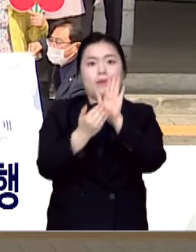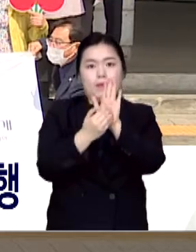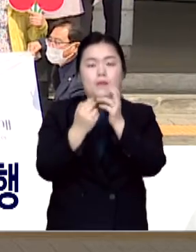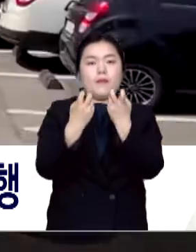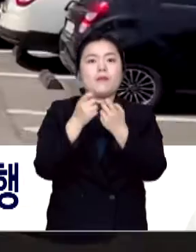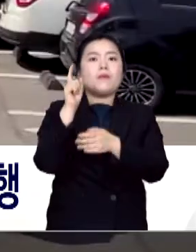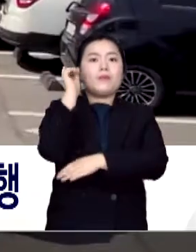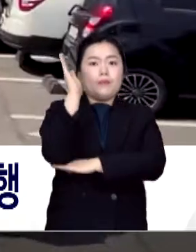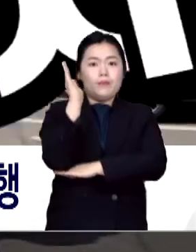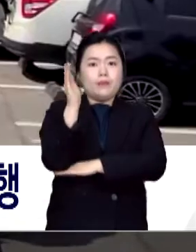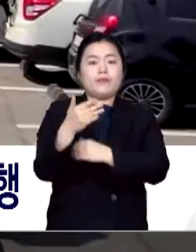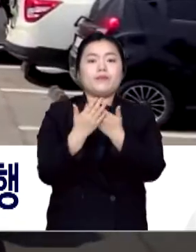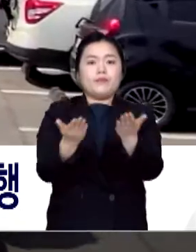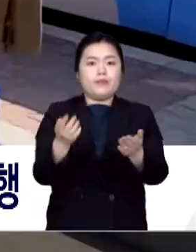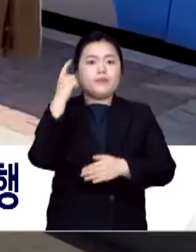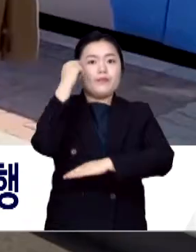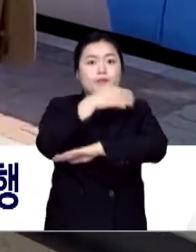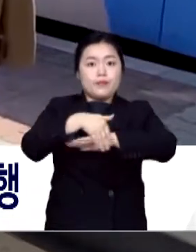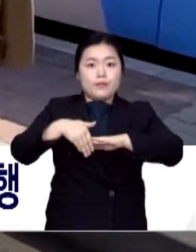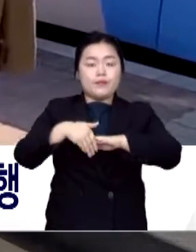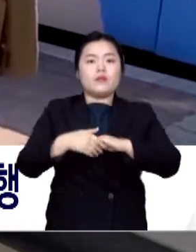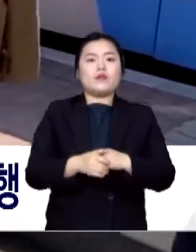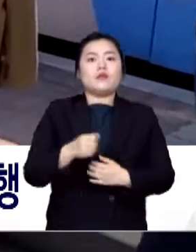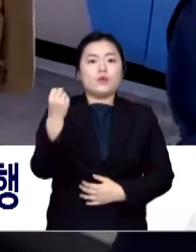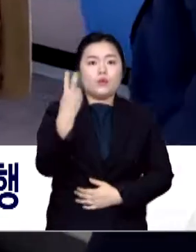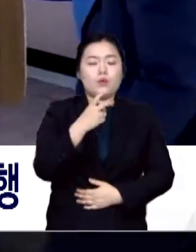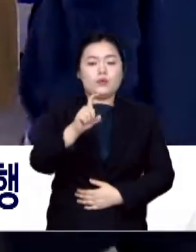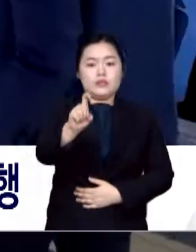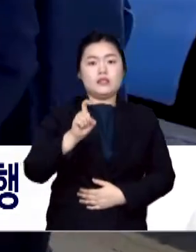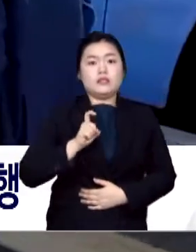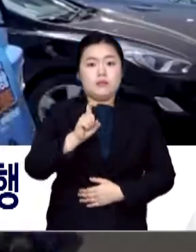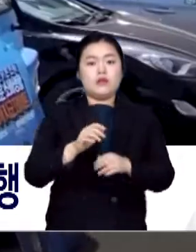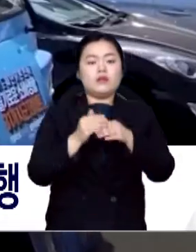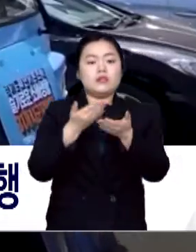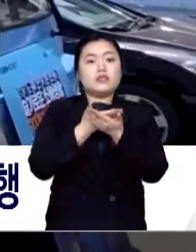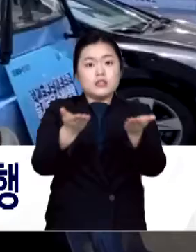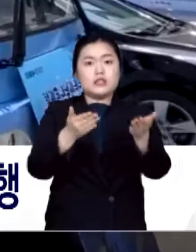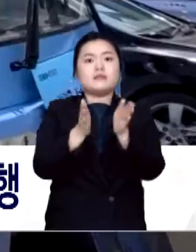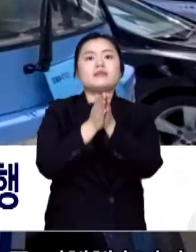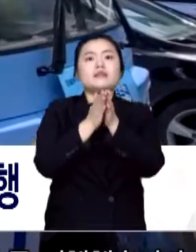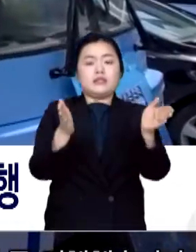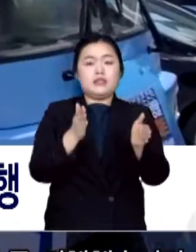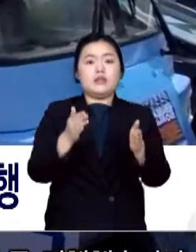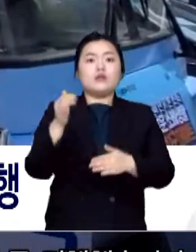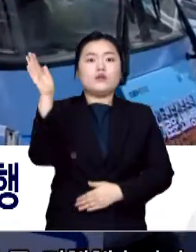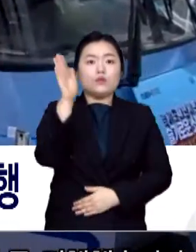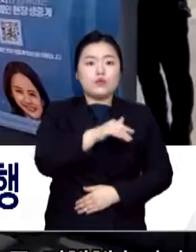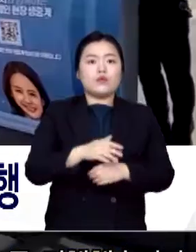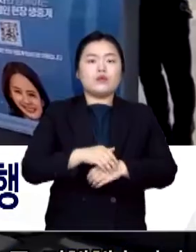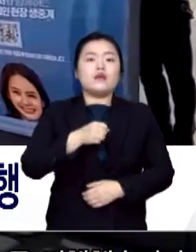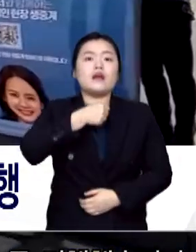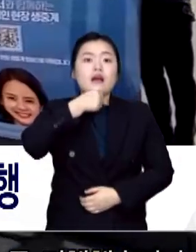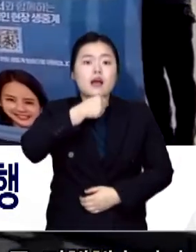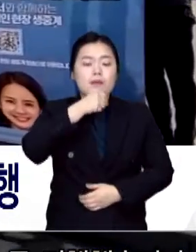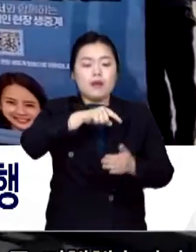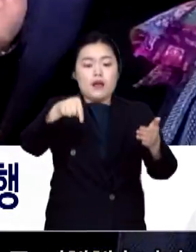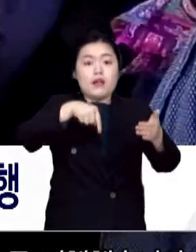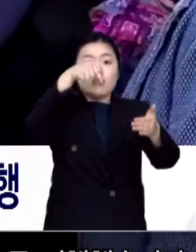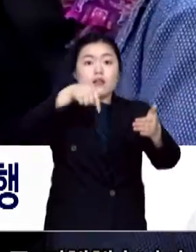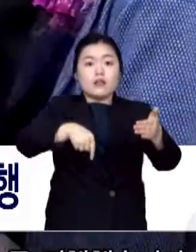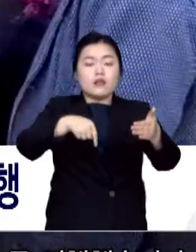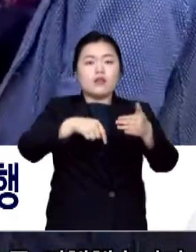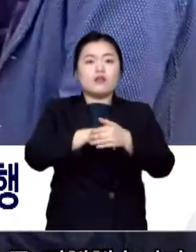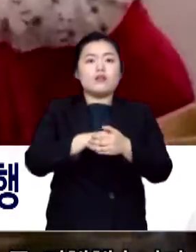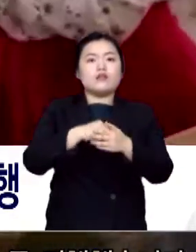전망입니다. 아울러 경기도 재난기본소득 신청과 지급이 본격화된 가운데 우리 시는 안양 1번가에서